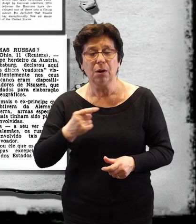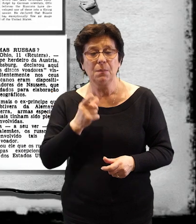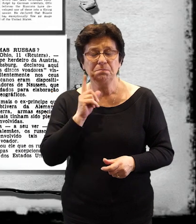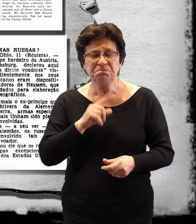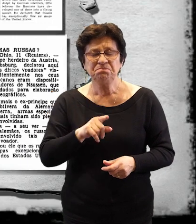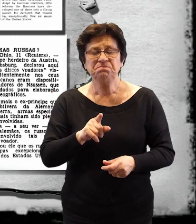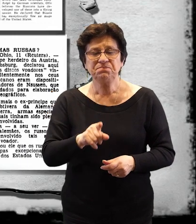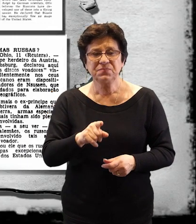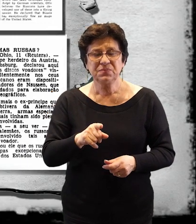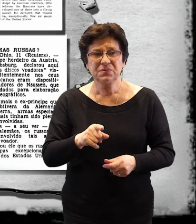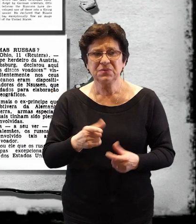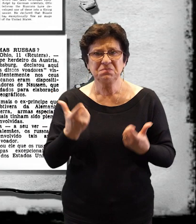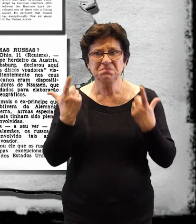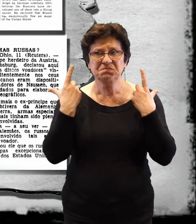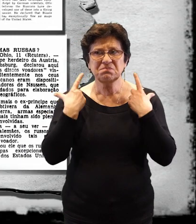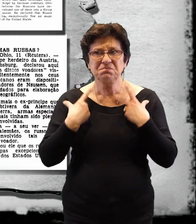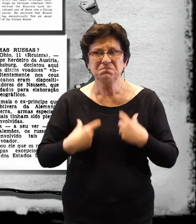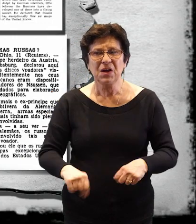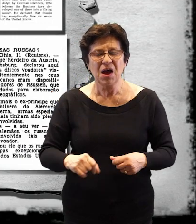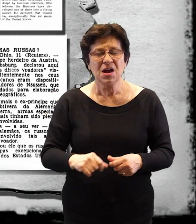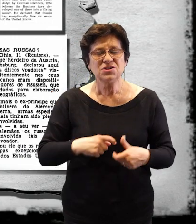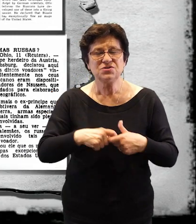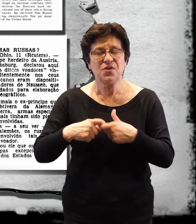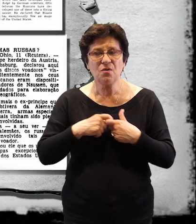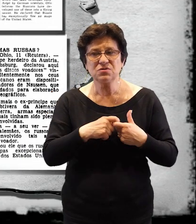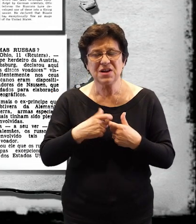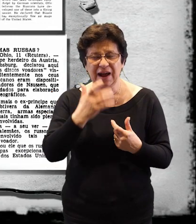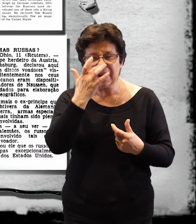Związek Radziecki przeprowadzi testy